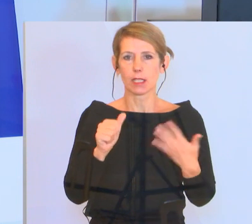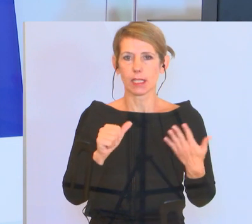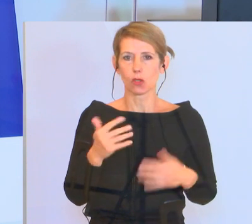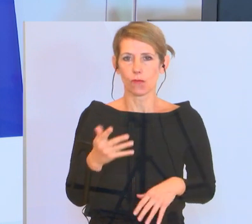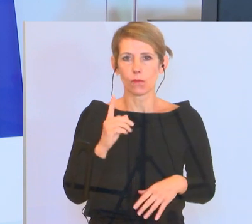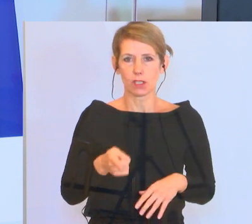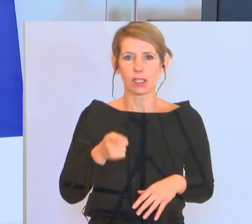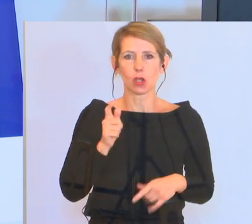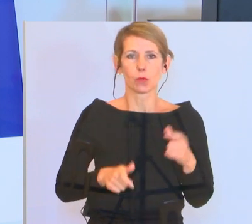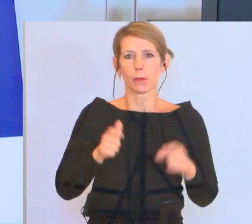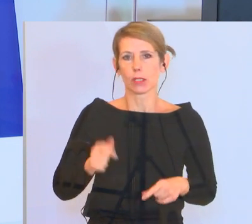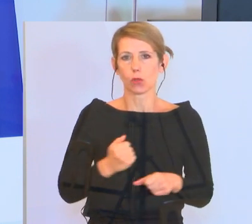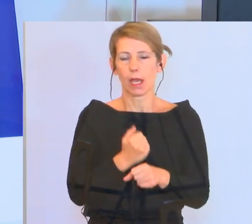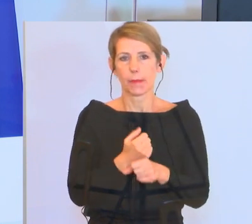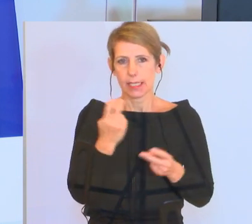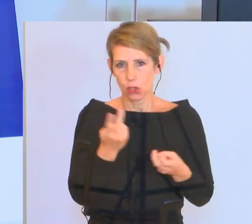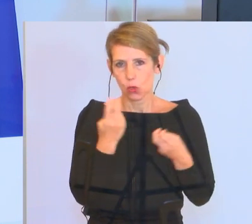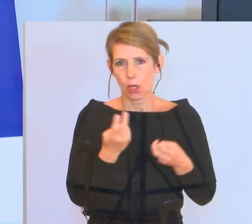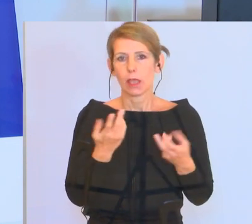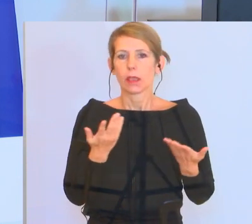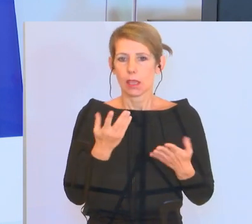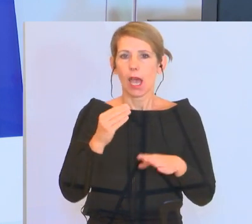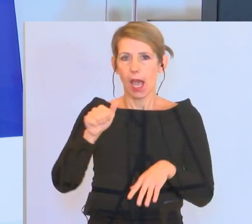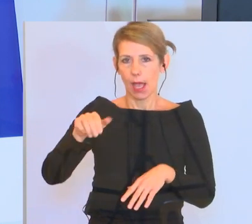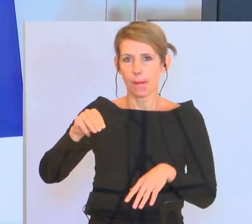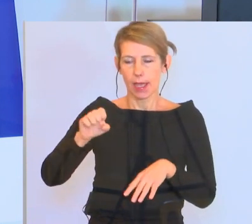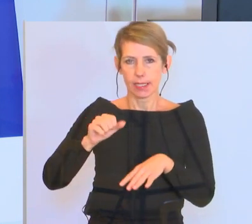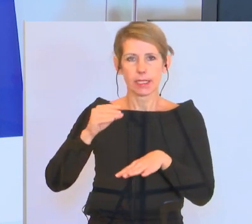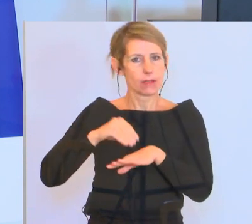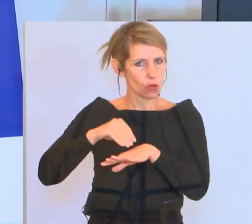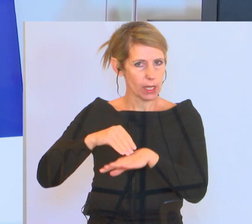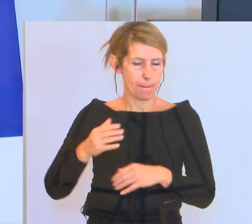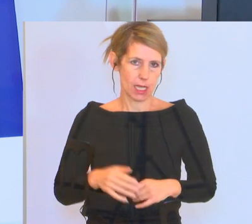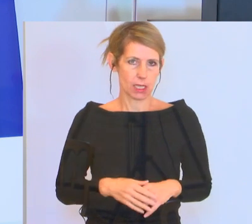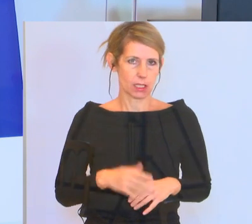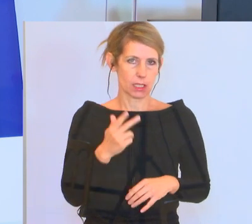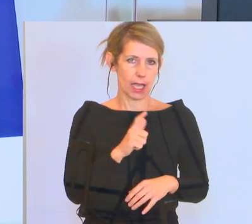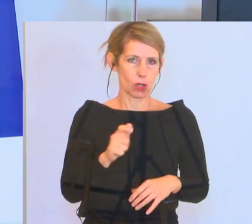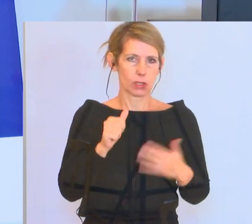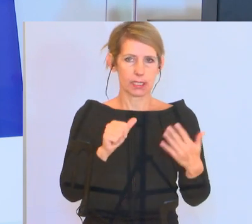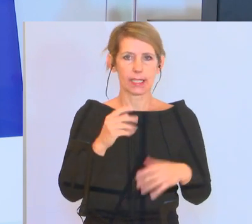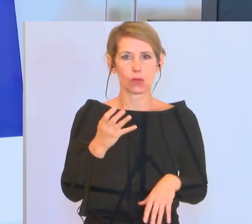409.356 Personen auf Arbeitssuche, die beim AMS vorgemerkt sind. Es sind